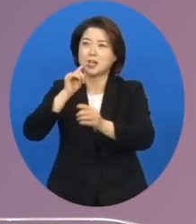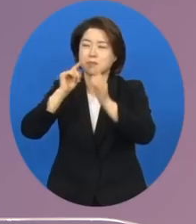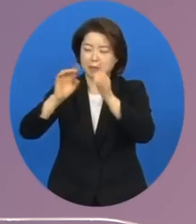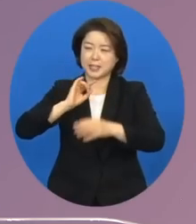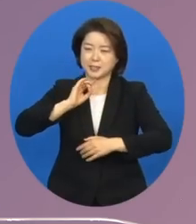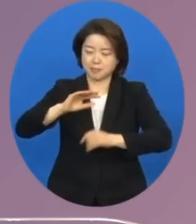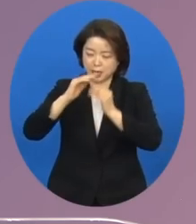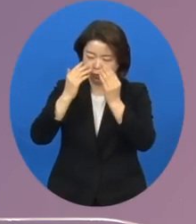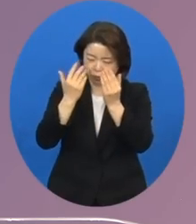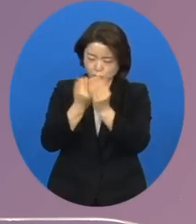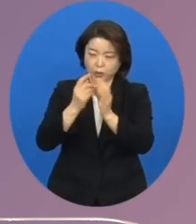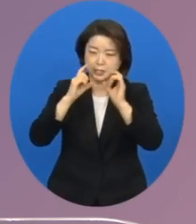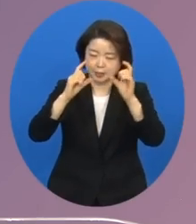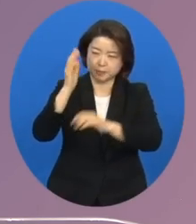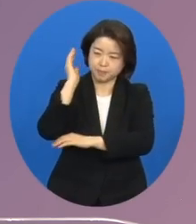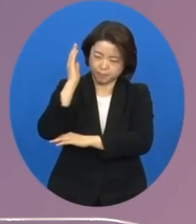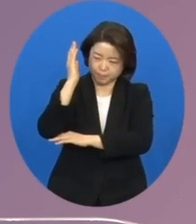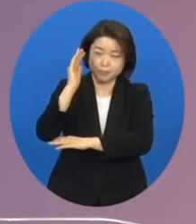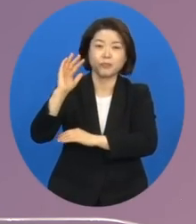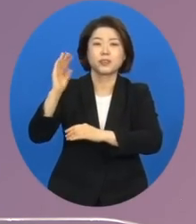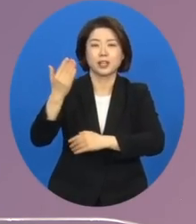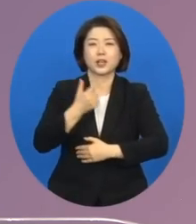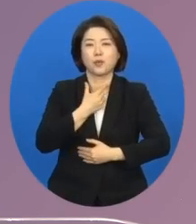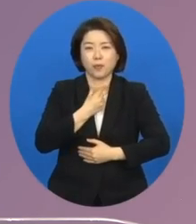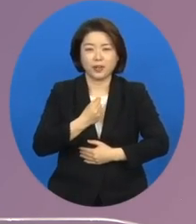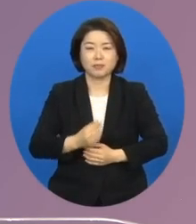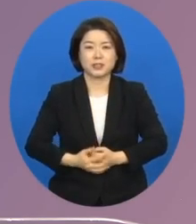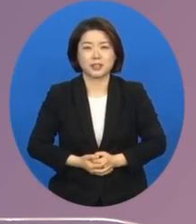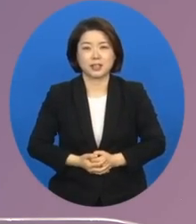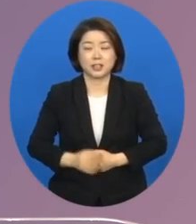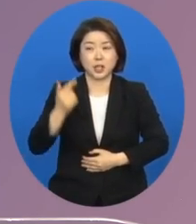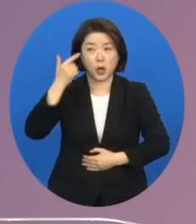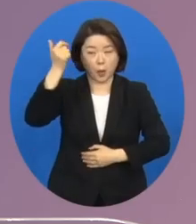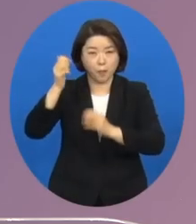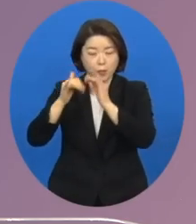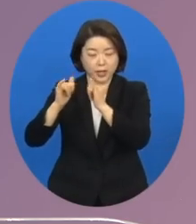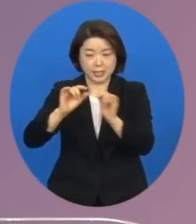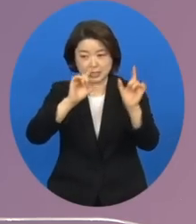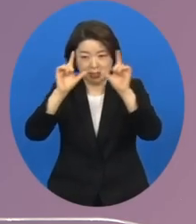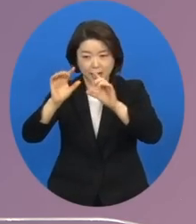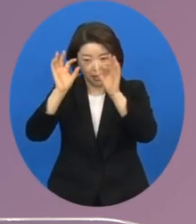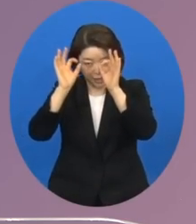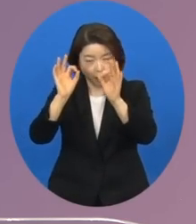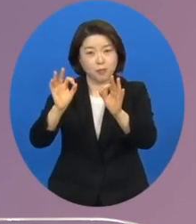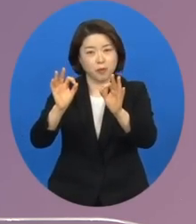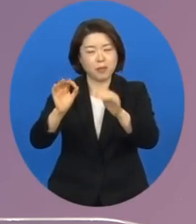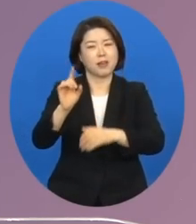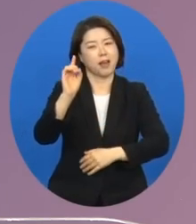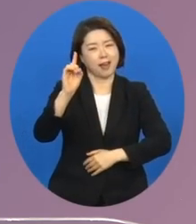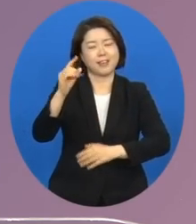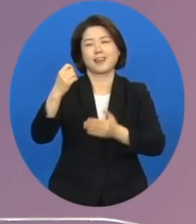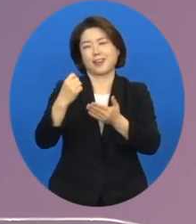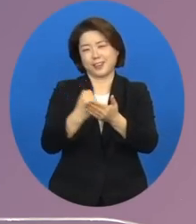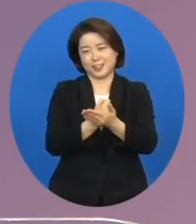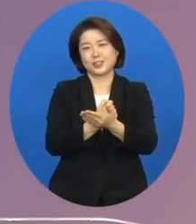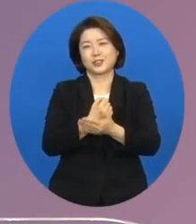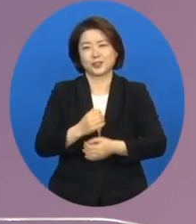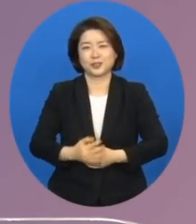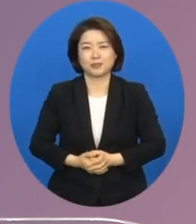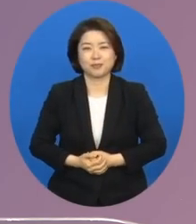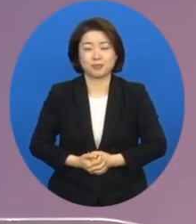선포되기를 원하는 마음입니다 목회자로 살다 보면 한 가지 아쉬움이 있는데요